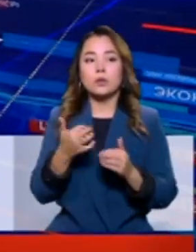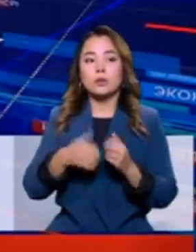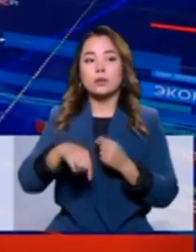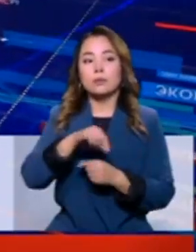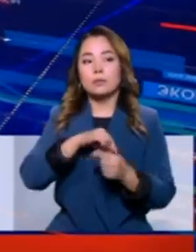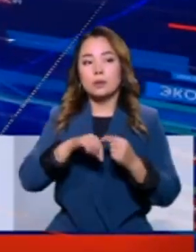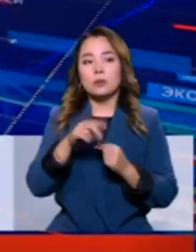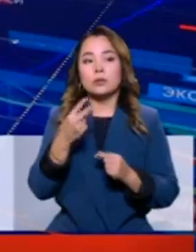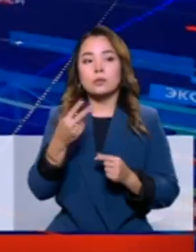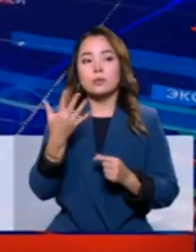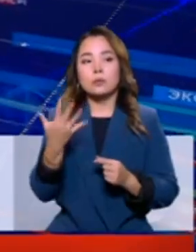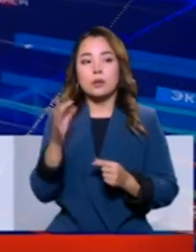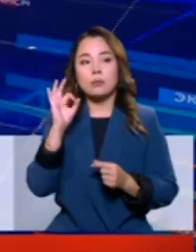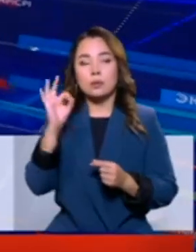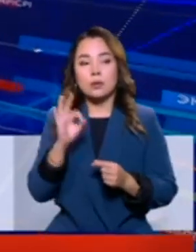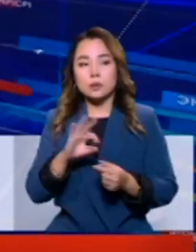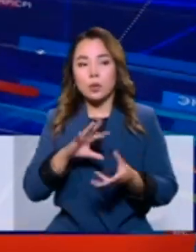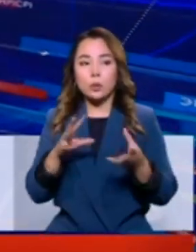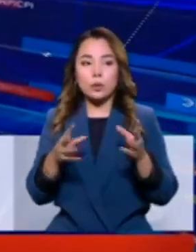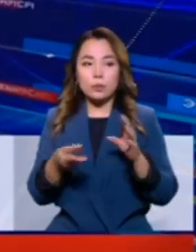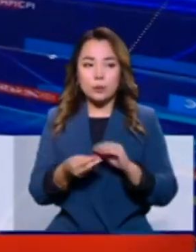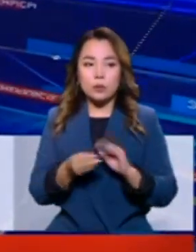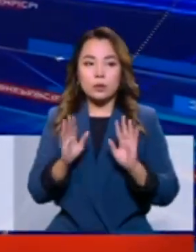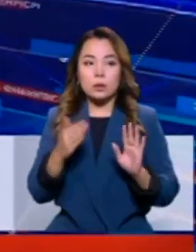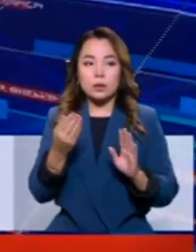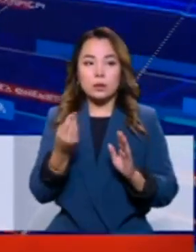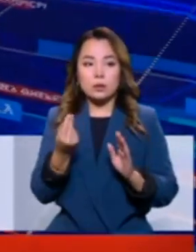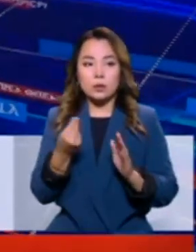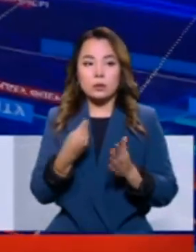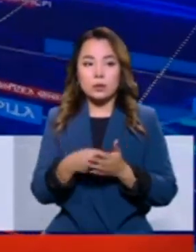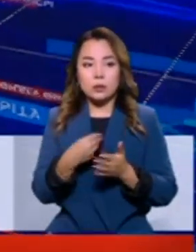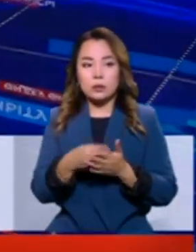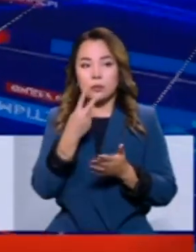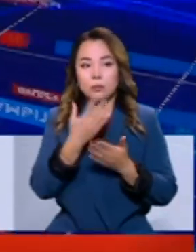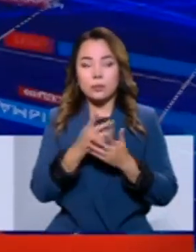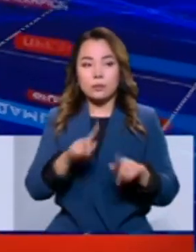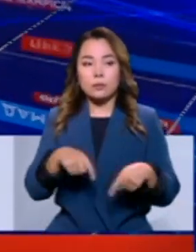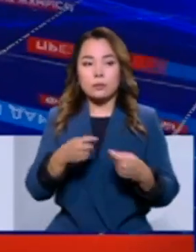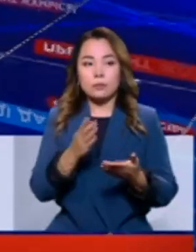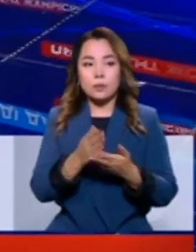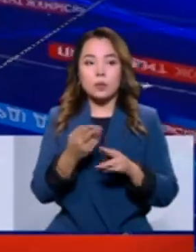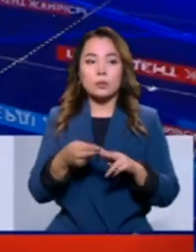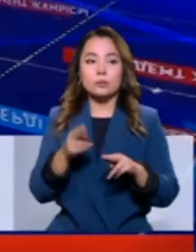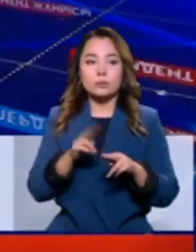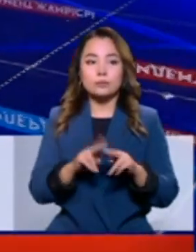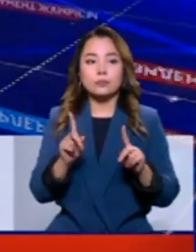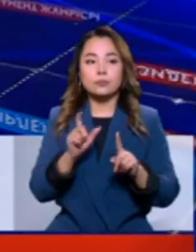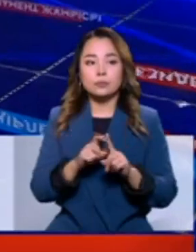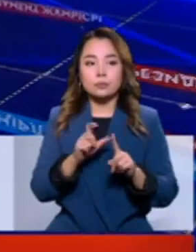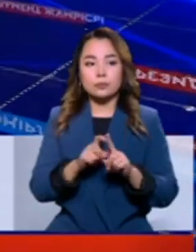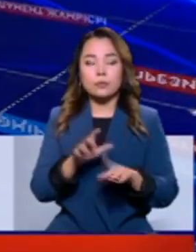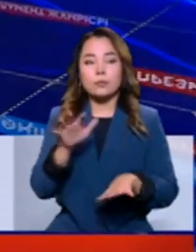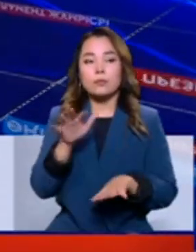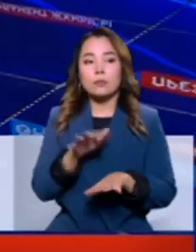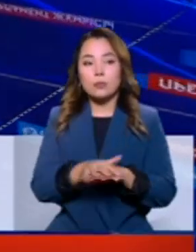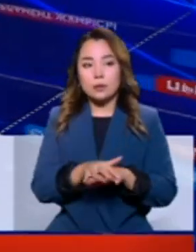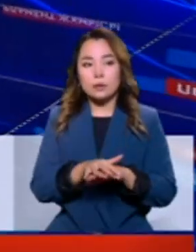бизнеске 25% көлемінде ғана қаражаттарын беріп отыр. Бұл не деген сөз? Банклерге